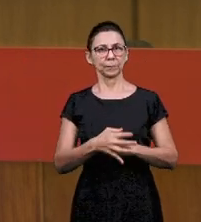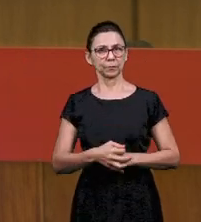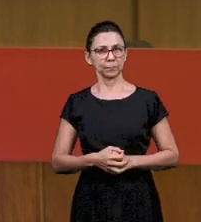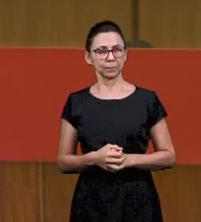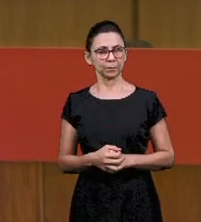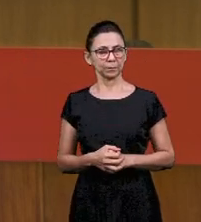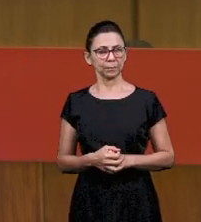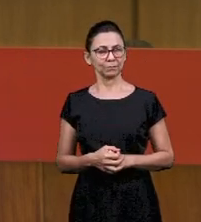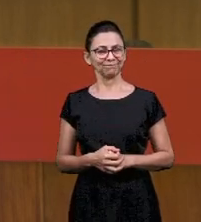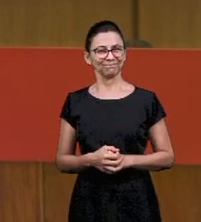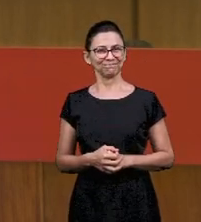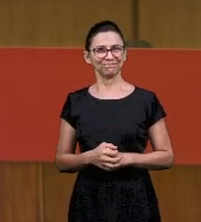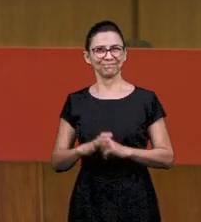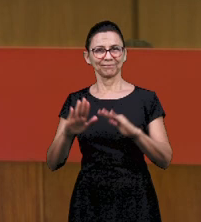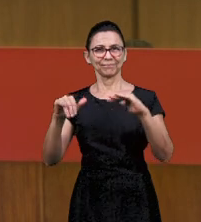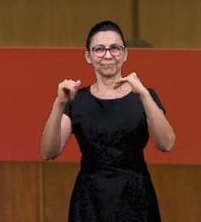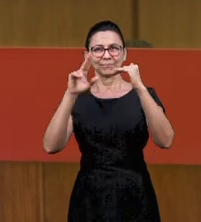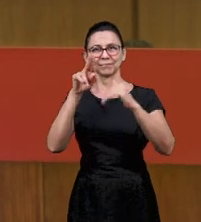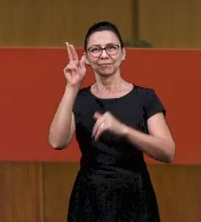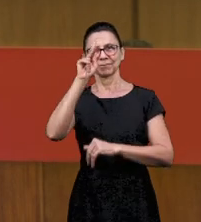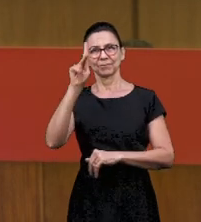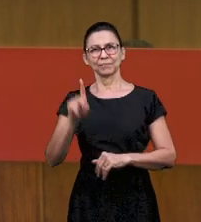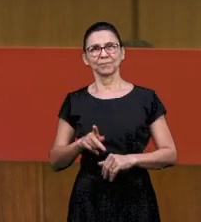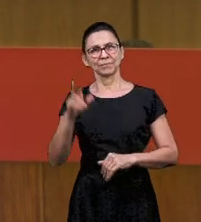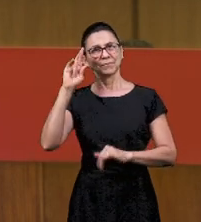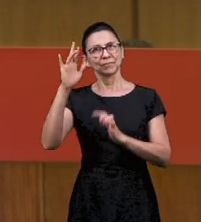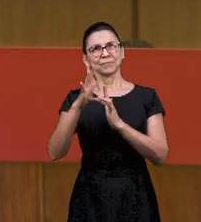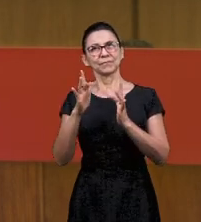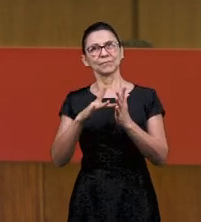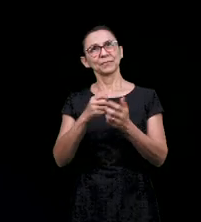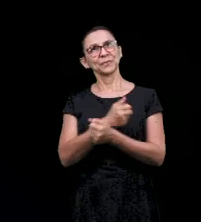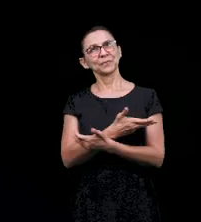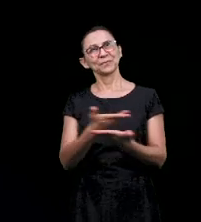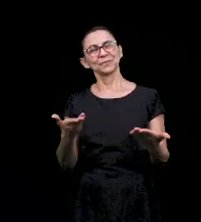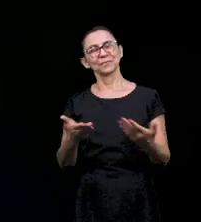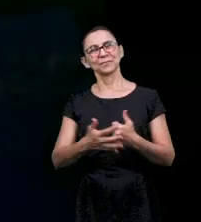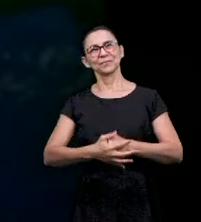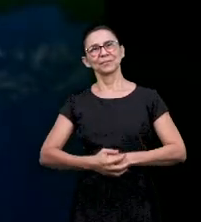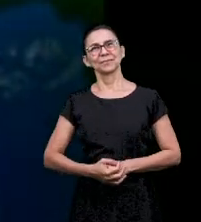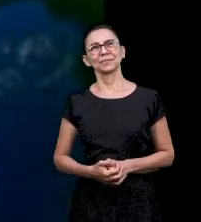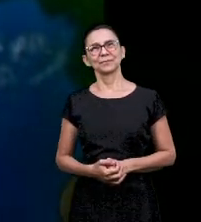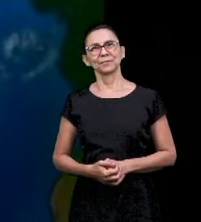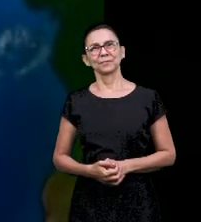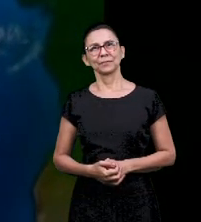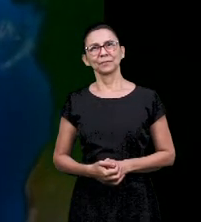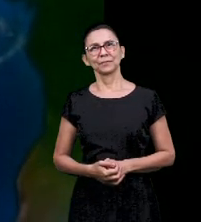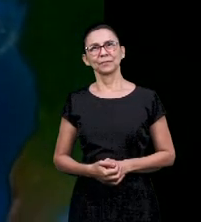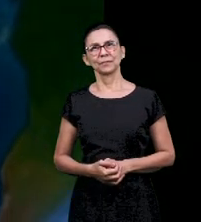Loué soit le nom du Seigneur. La paix du Seigneur Jésus à tous.